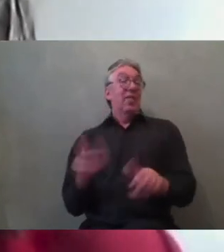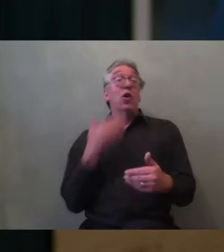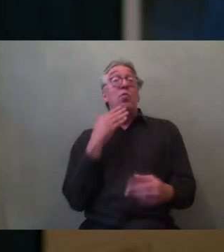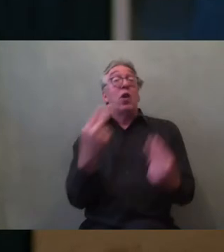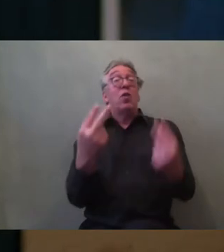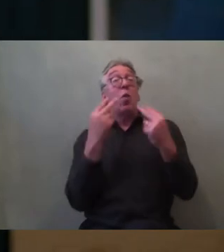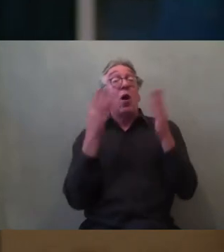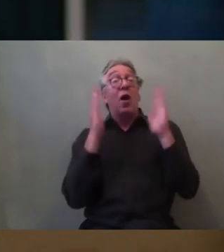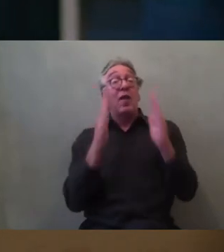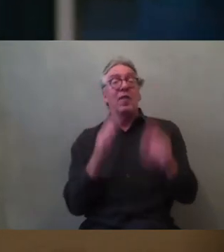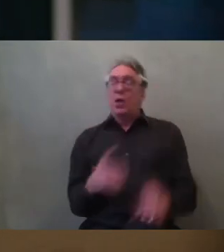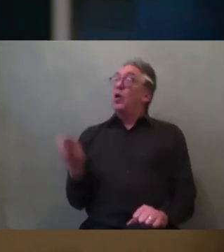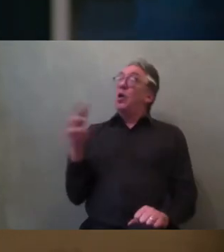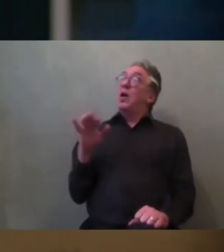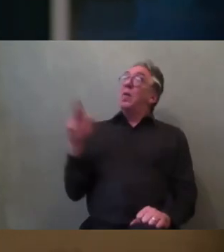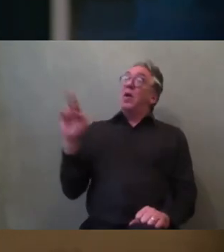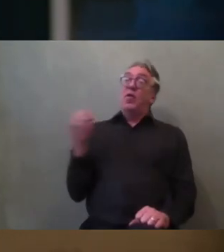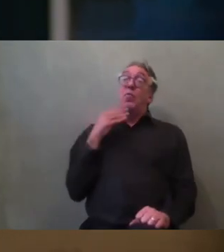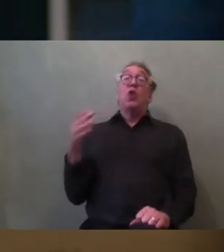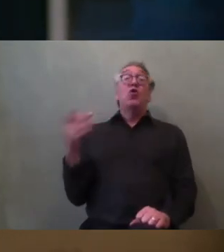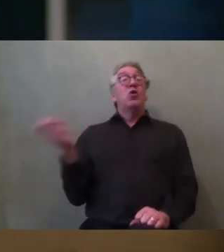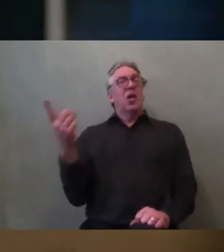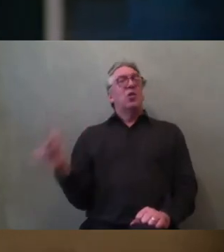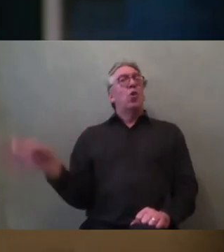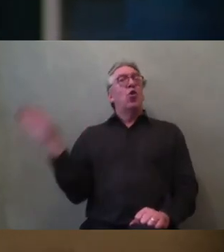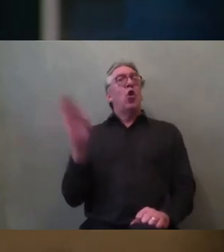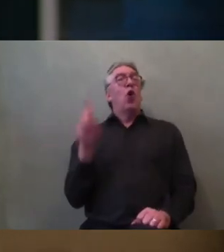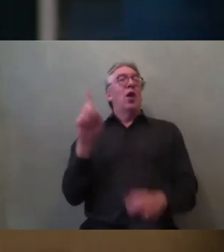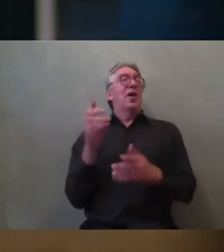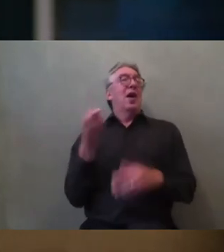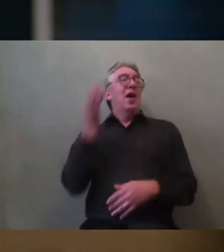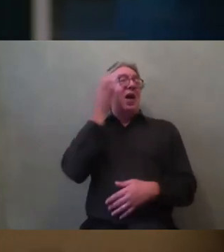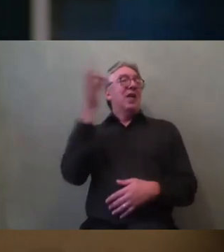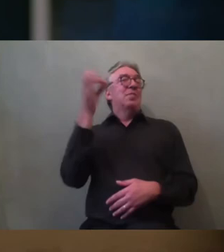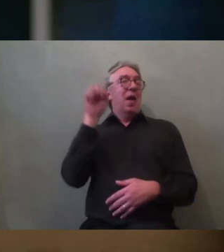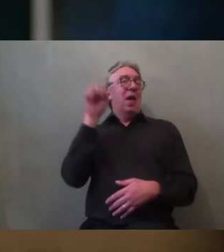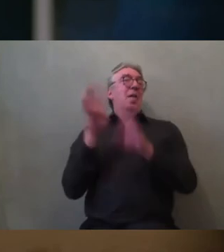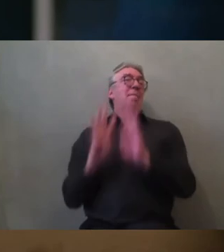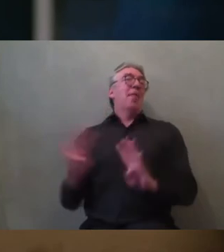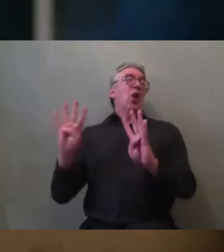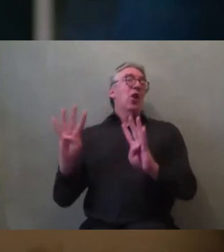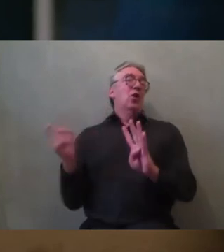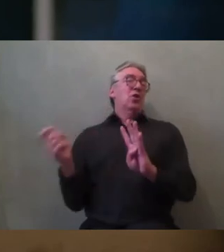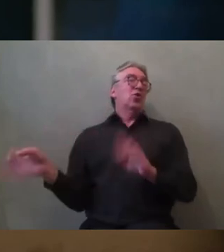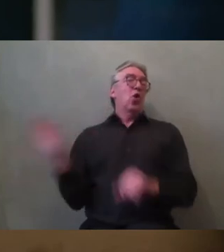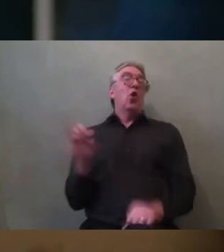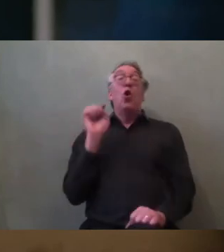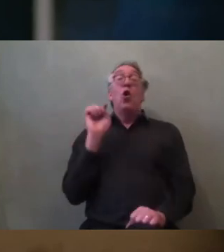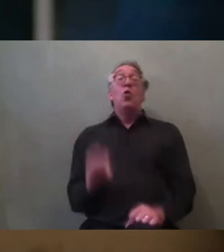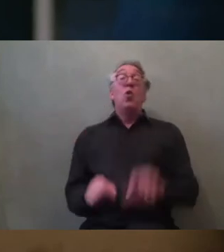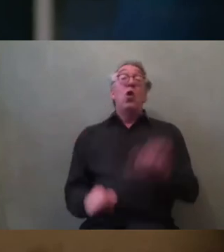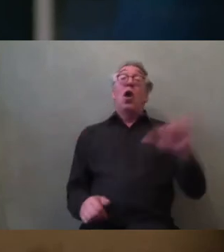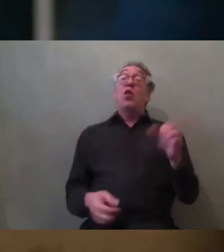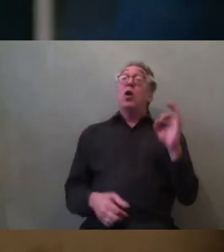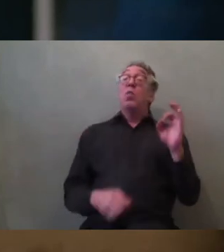Dankjewel Marianne. En we zien Marianne straks nog terug als expert in ons panel. We gaan naar een ander mooi voorbeeld. Ik kwam ook net